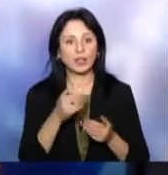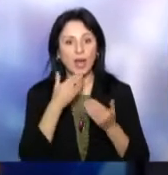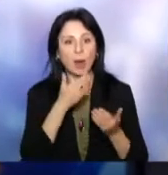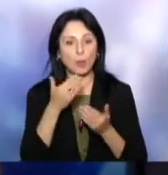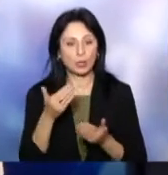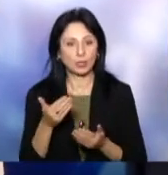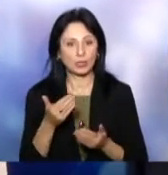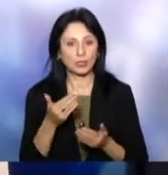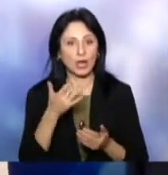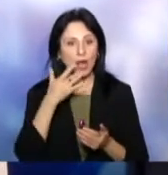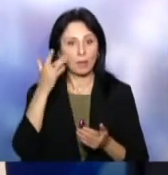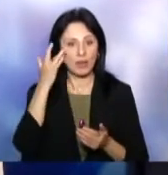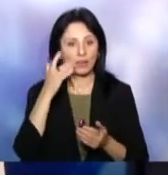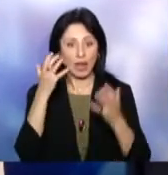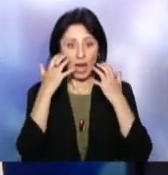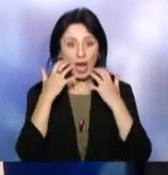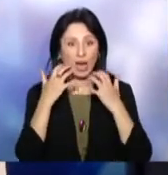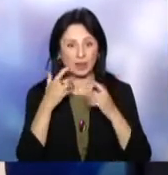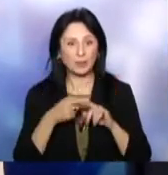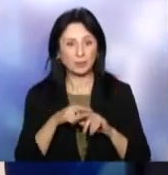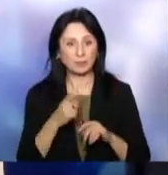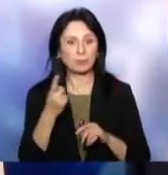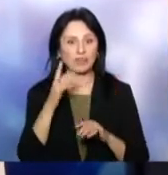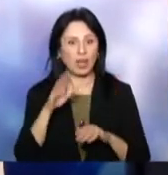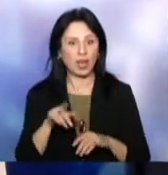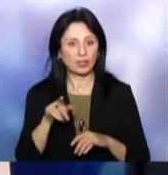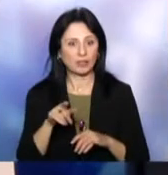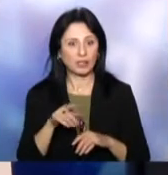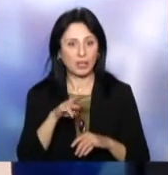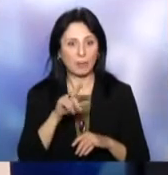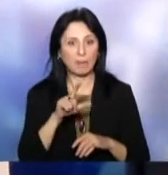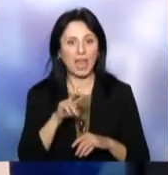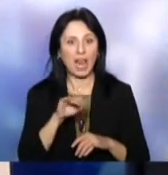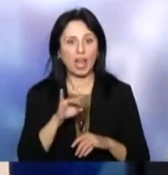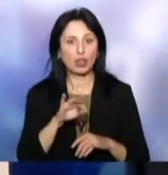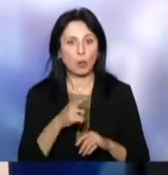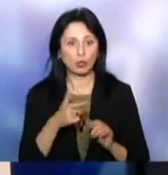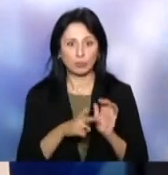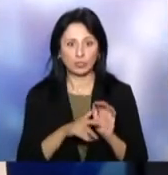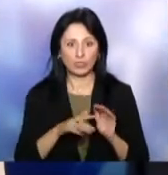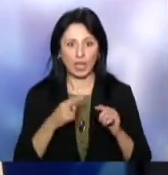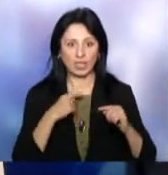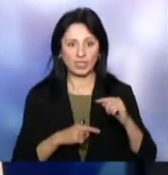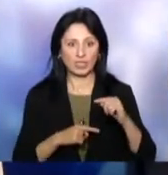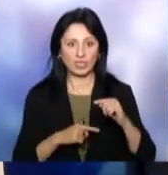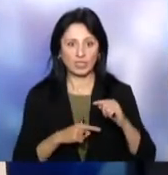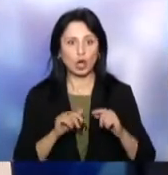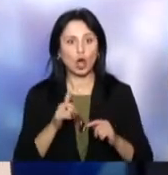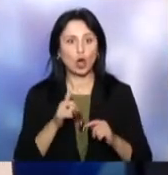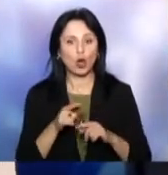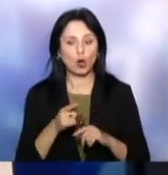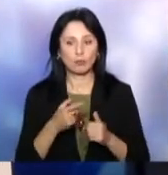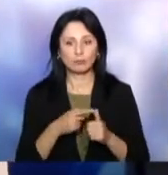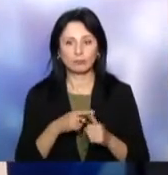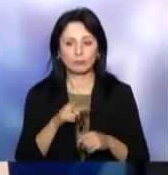და ამერიკაში აკნე დგას პირველ ადგილზე და მელანომა 27-ზე. წარმოგიდგენიათ, ხო, როგორ ავლენს,